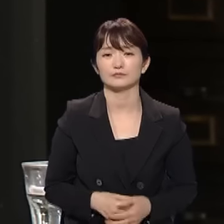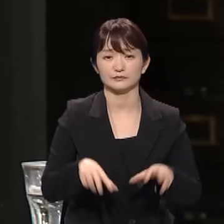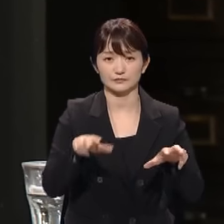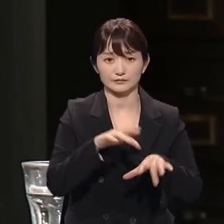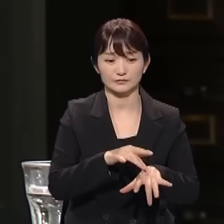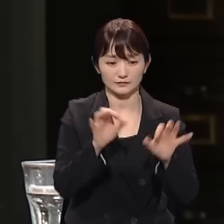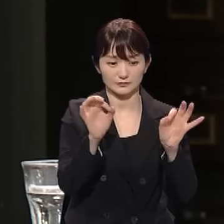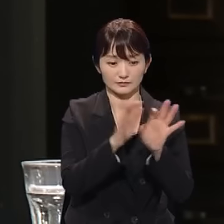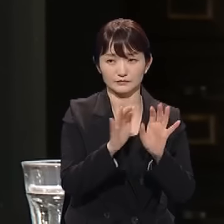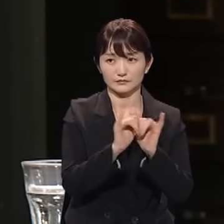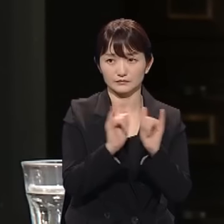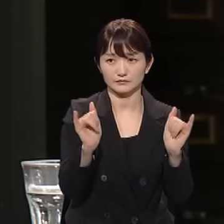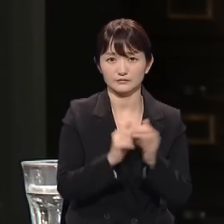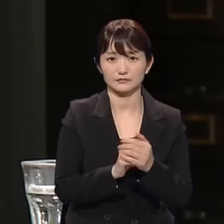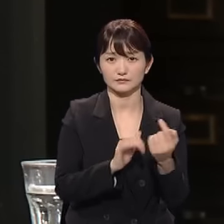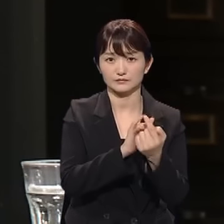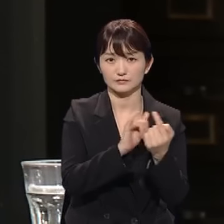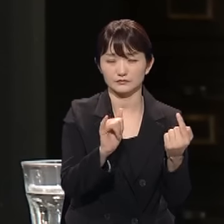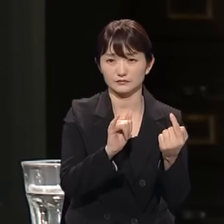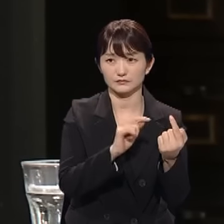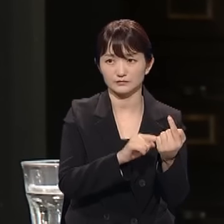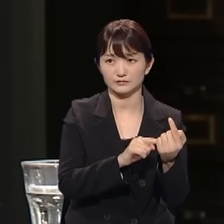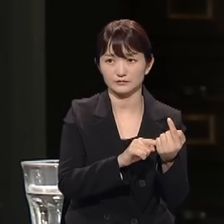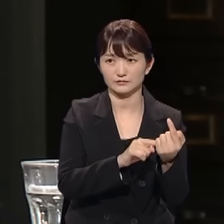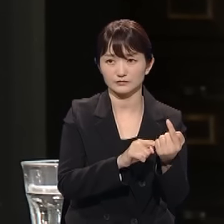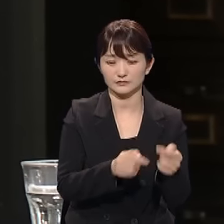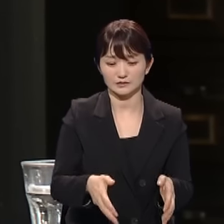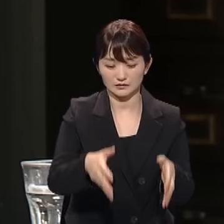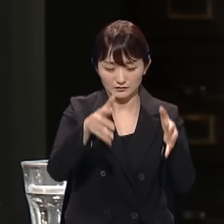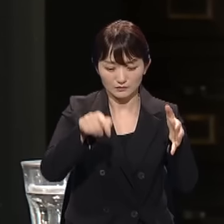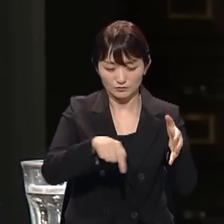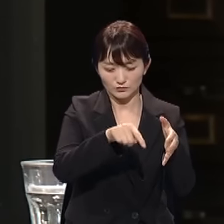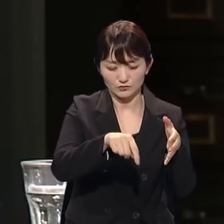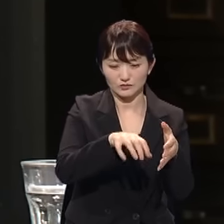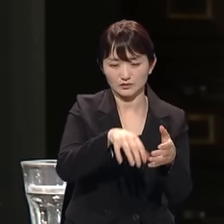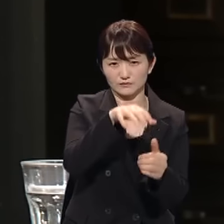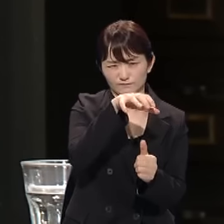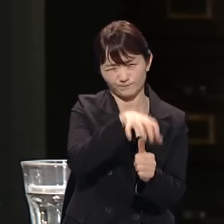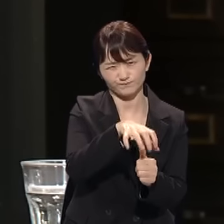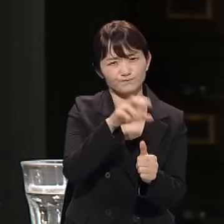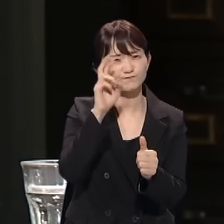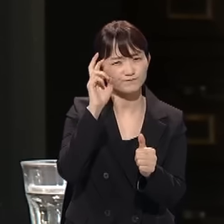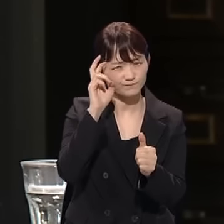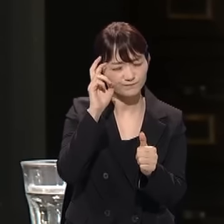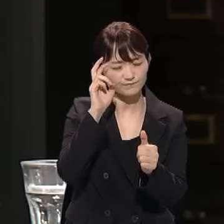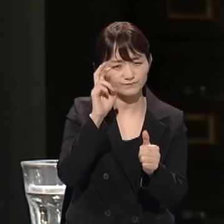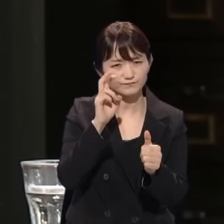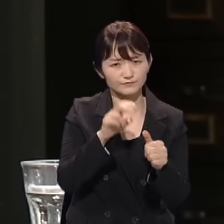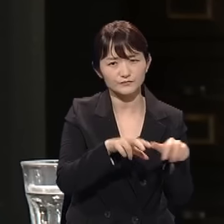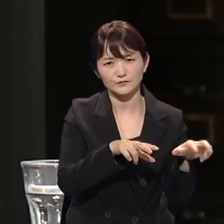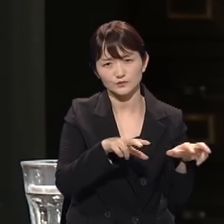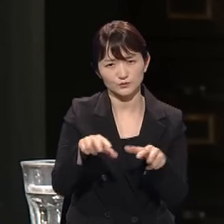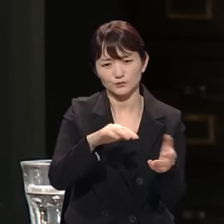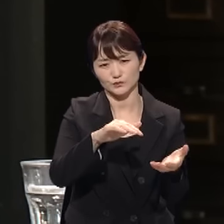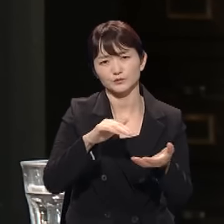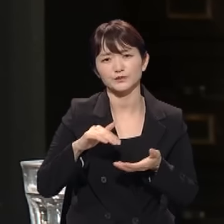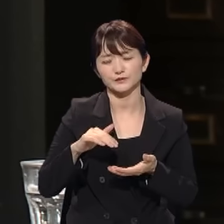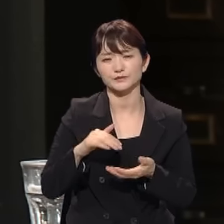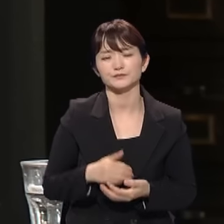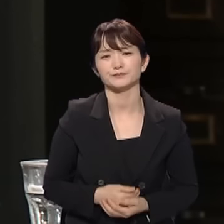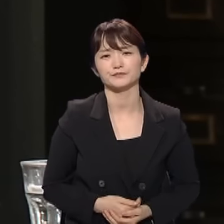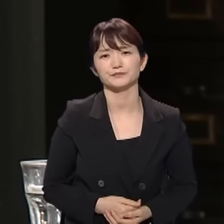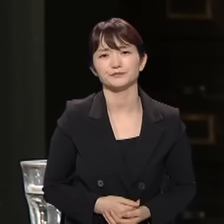실종자 한 명은 내부에 고립돼 있을 걸로 추정이 된다라는 또 속보가 들어왔는데요.